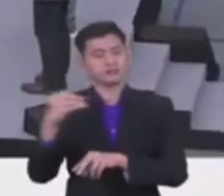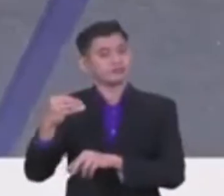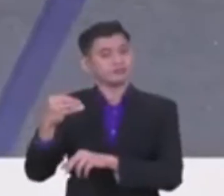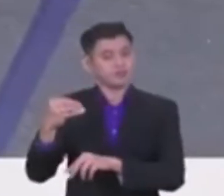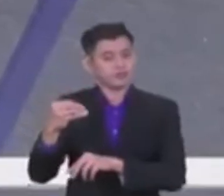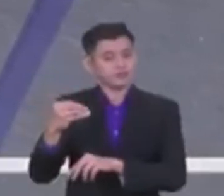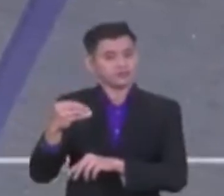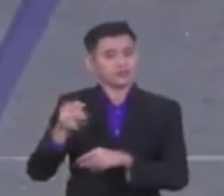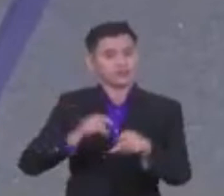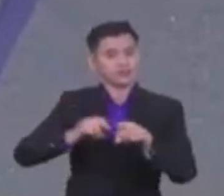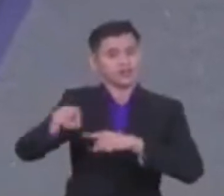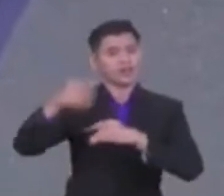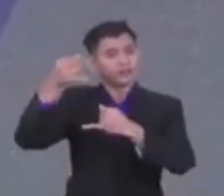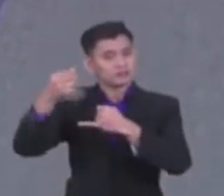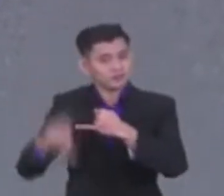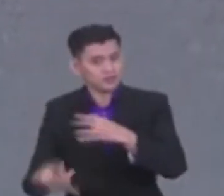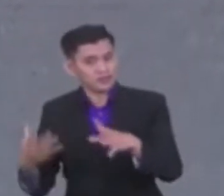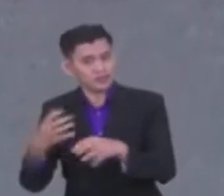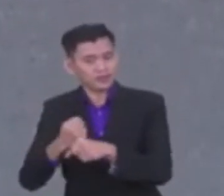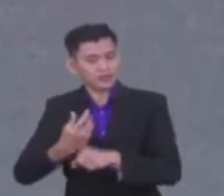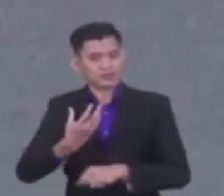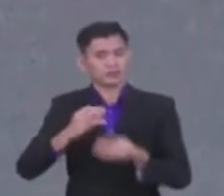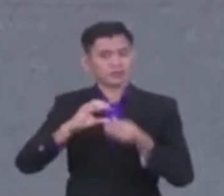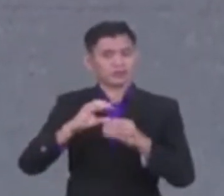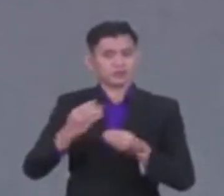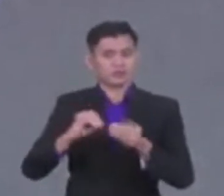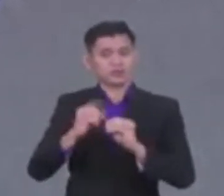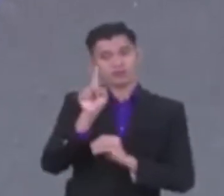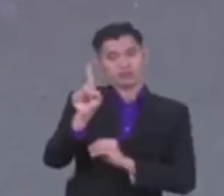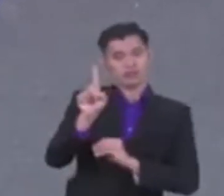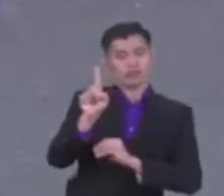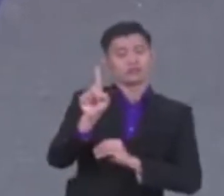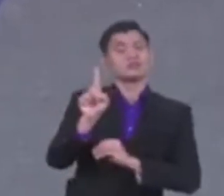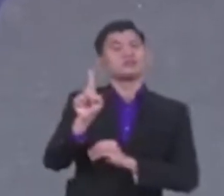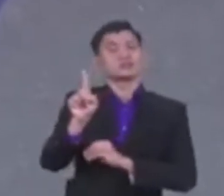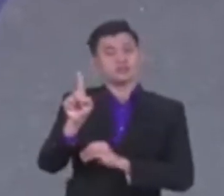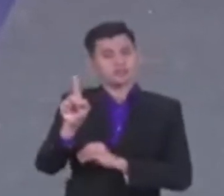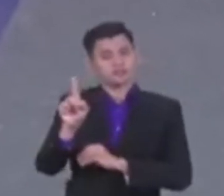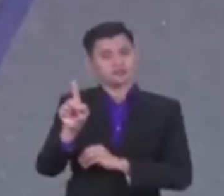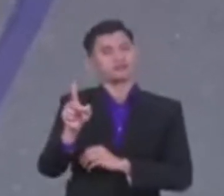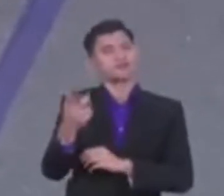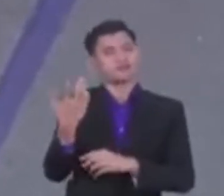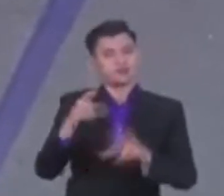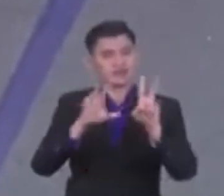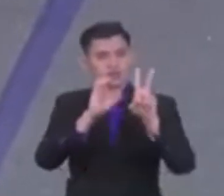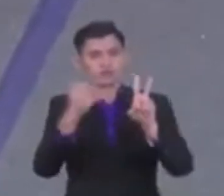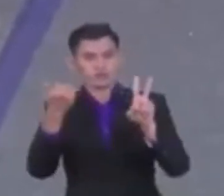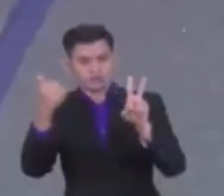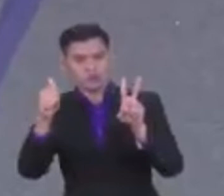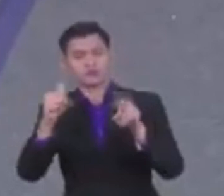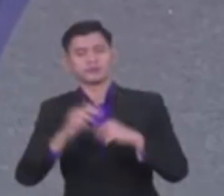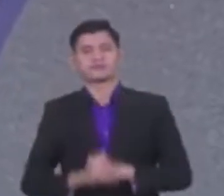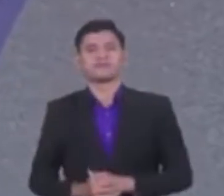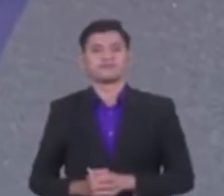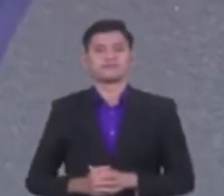merupakan pelumba negara terakhir merangkul pingat emas pada edisi ke-19 di New Delhi pada 2010